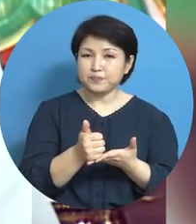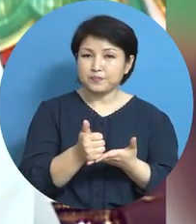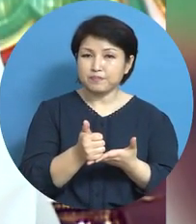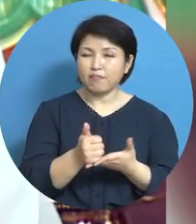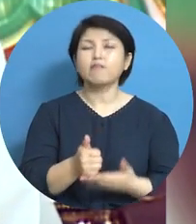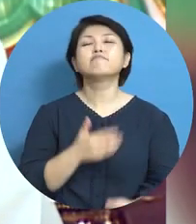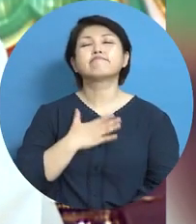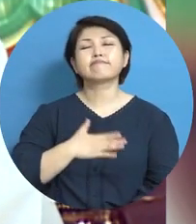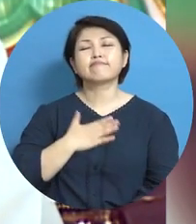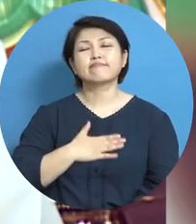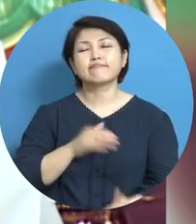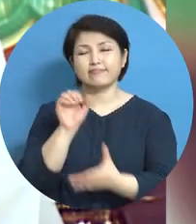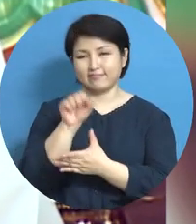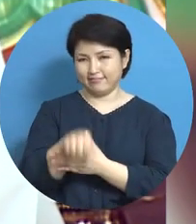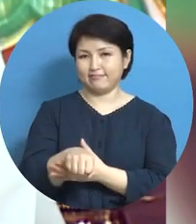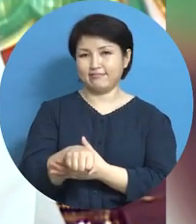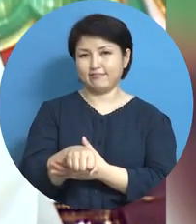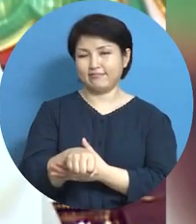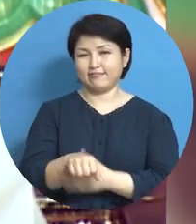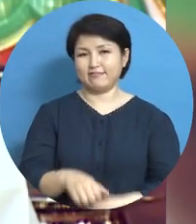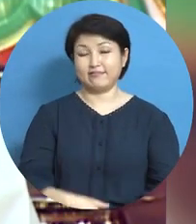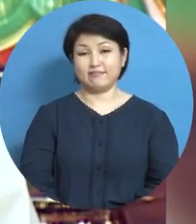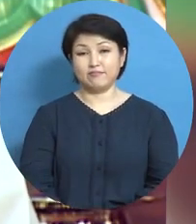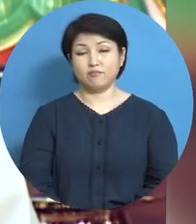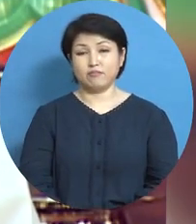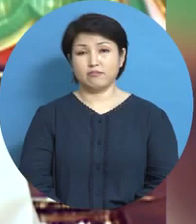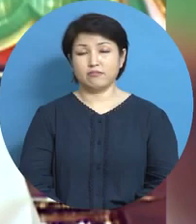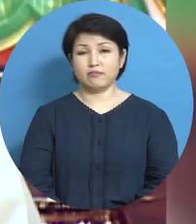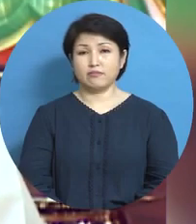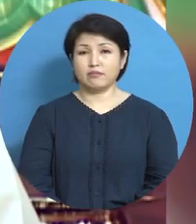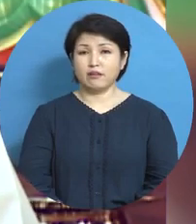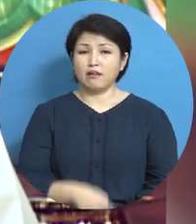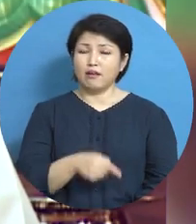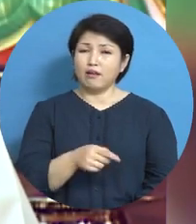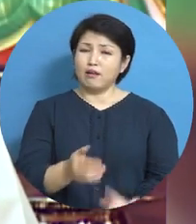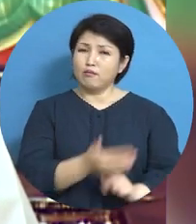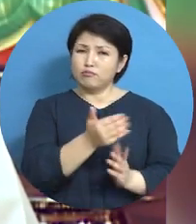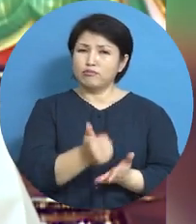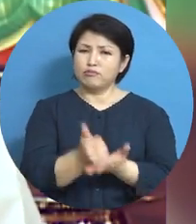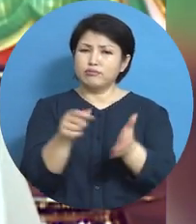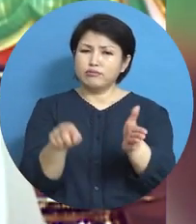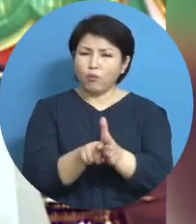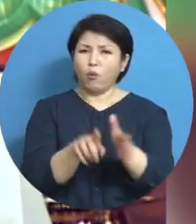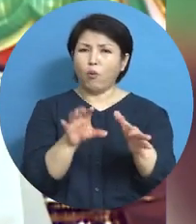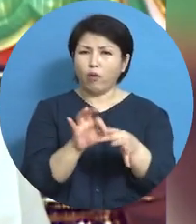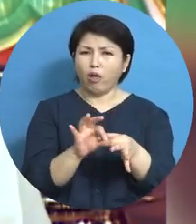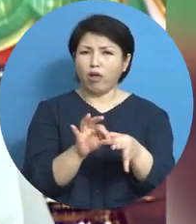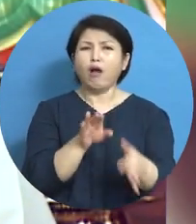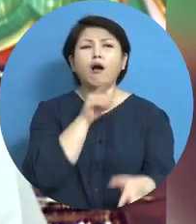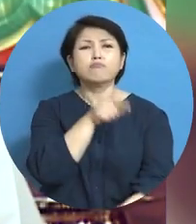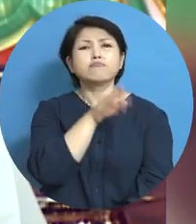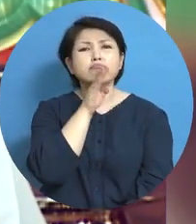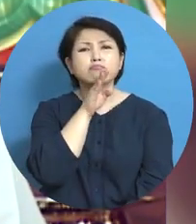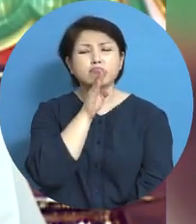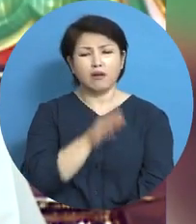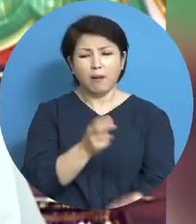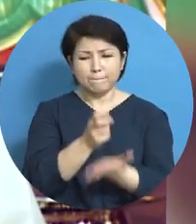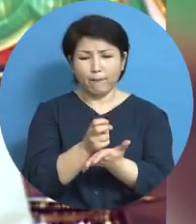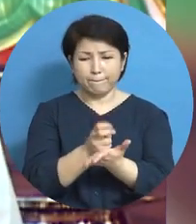침묵으로 승낙을 하셨어요. 이게 이 불교 정신입니다. 법을 듣고